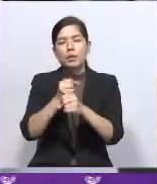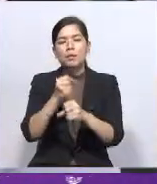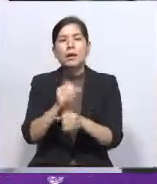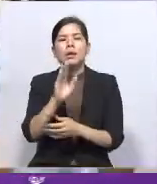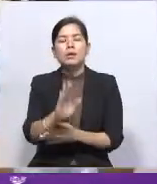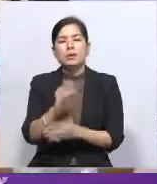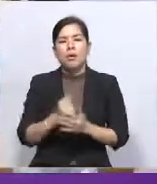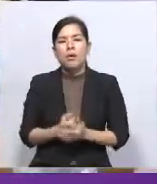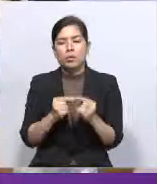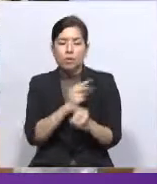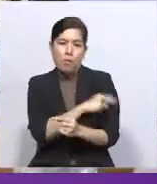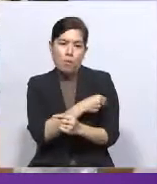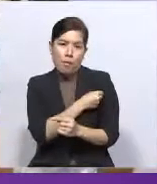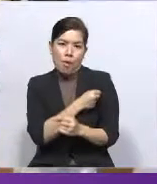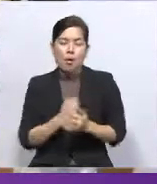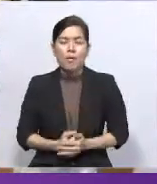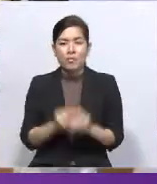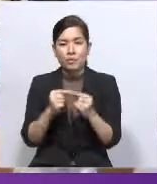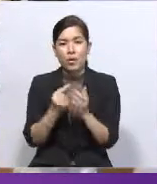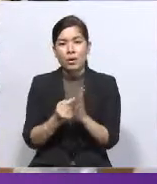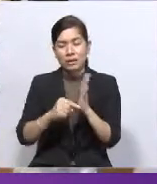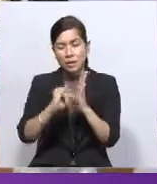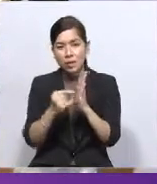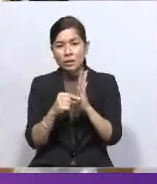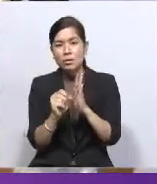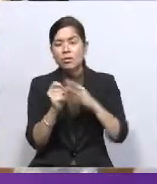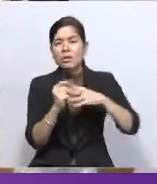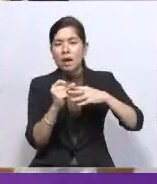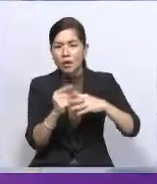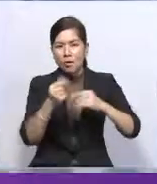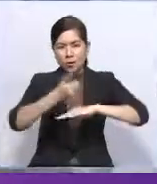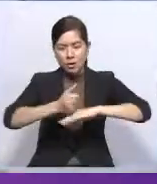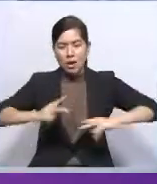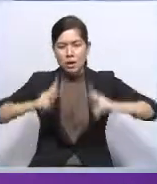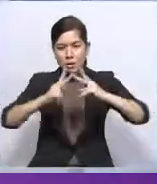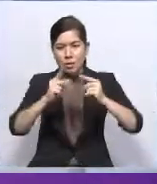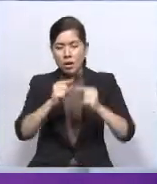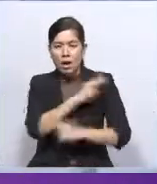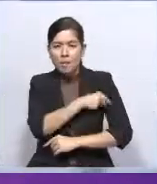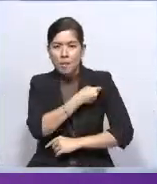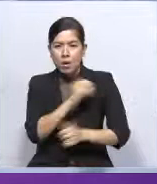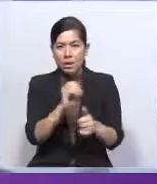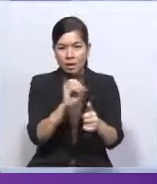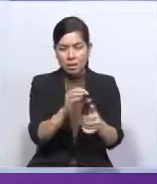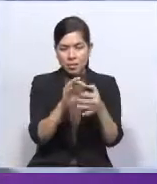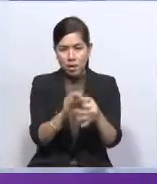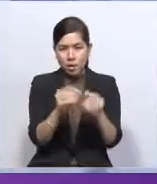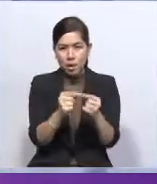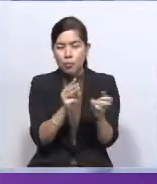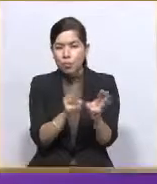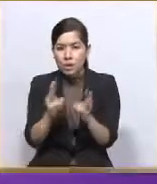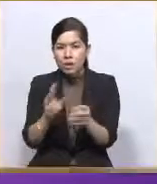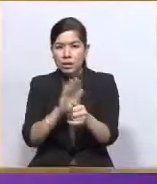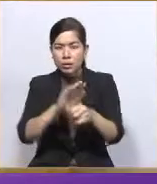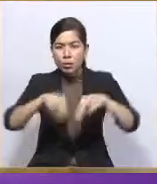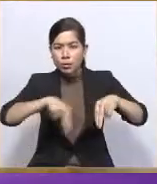ทรสาครที่โรงพยาบาลสมุทรสาครซึ่งรัฐมนตรีว่าการกระทรวงสาธารณสุขนะครับได้เสนอแนะให้การดูแลแรงงานต่างด้าวนั้นสามาร